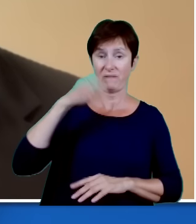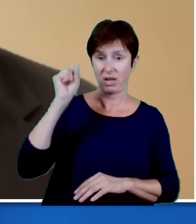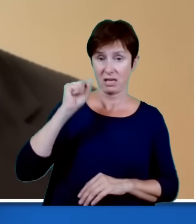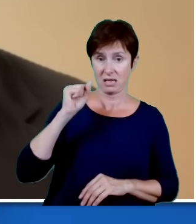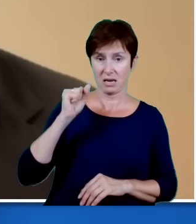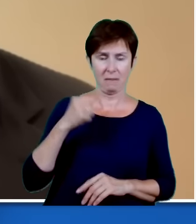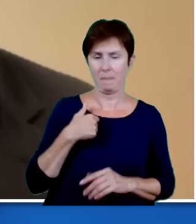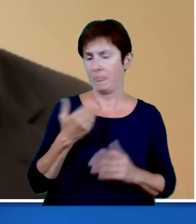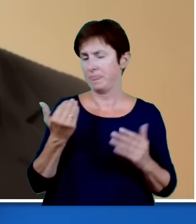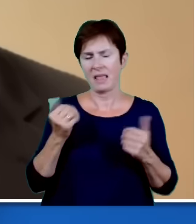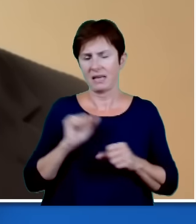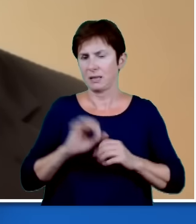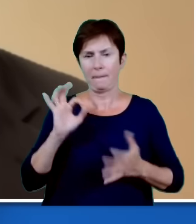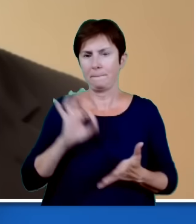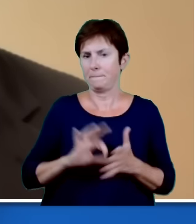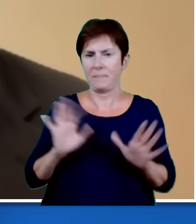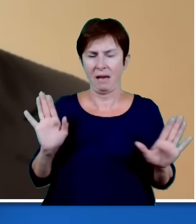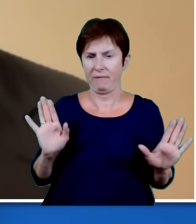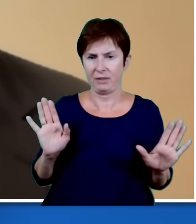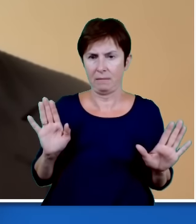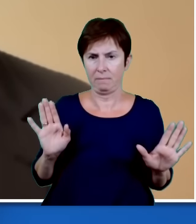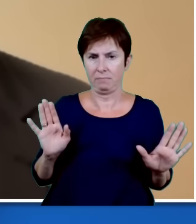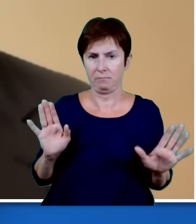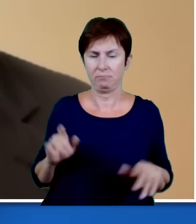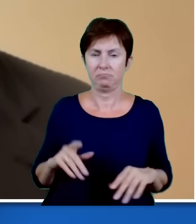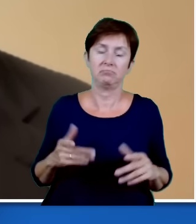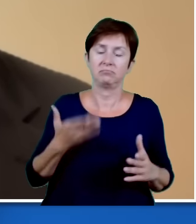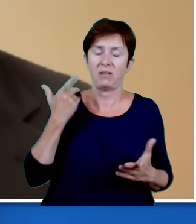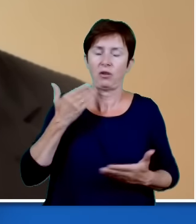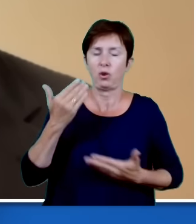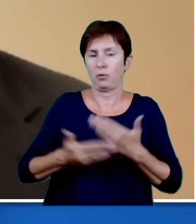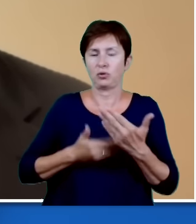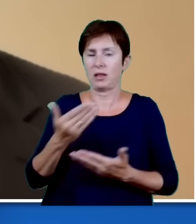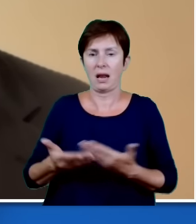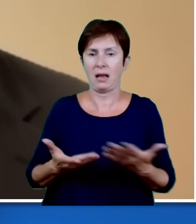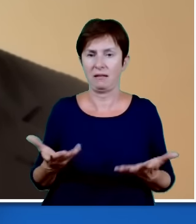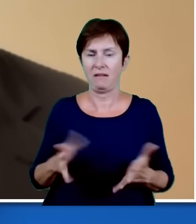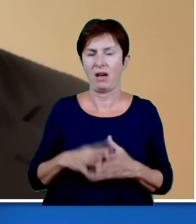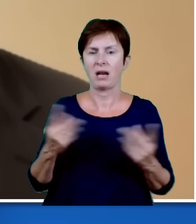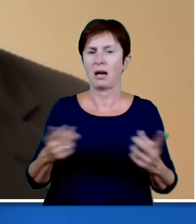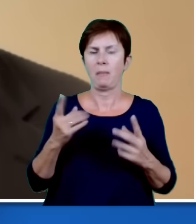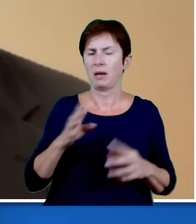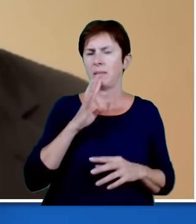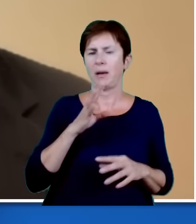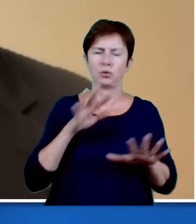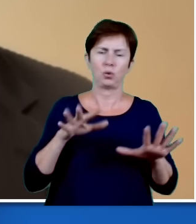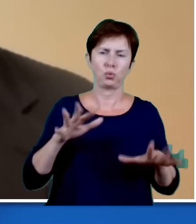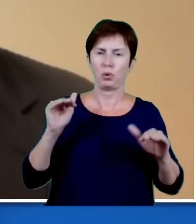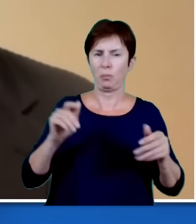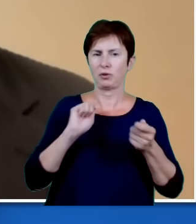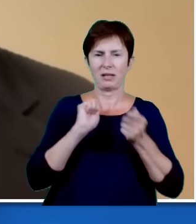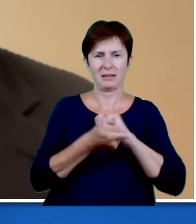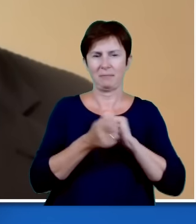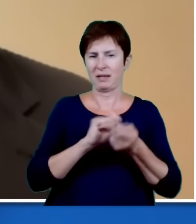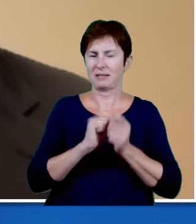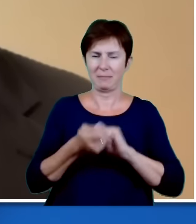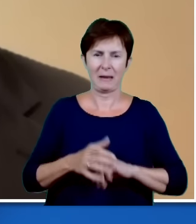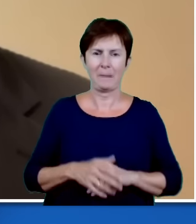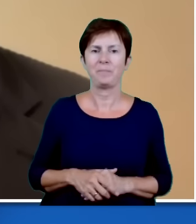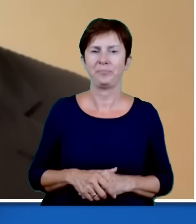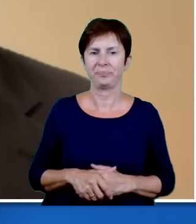nie możemy być pewni Oczywiście on jest dzisiaj faworytem ale w kampanii amerykańskiej może jeszcze się wiele wydarzyć bardziej że ona w ogóle się